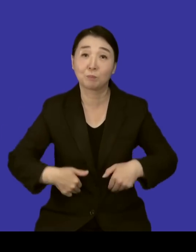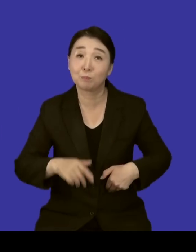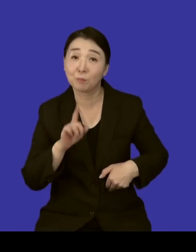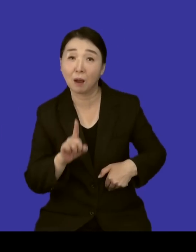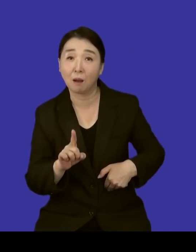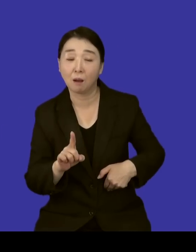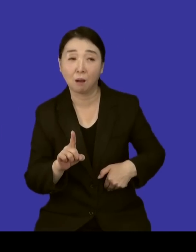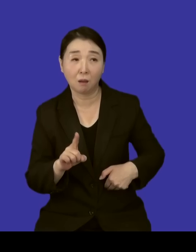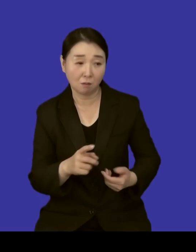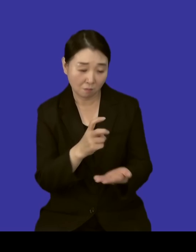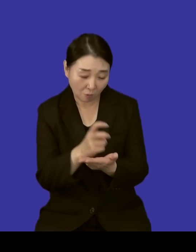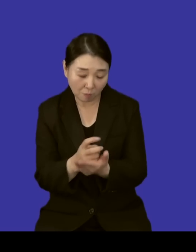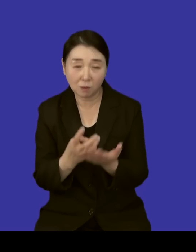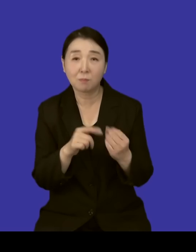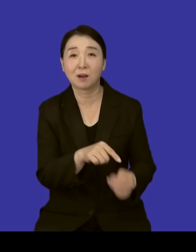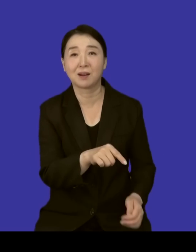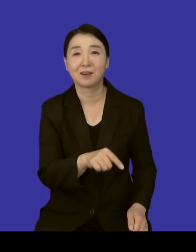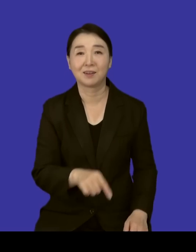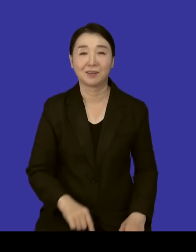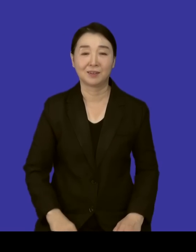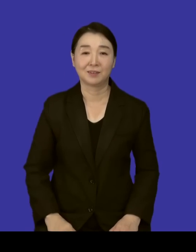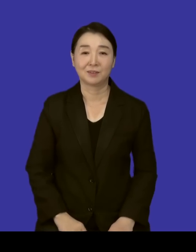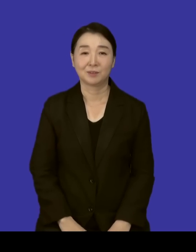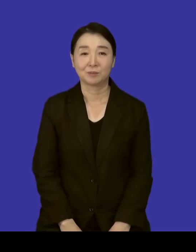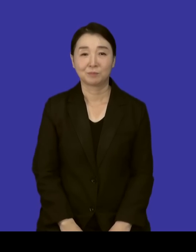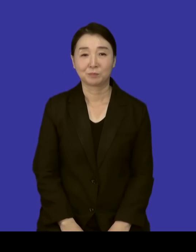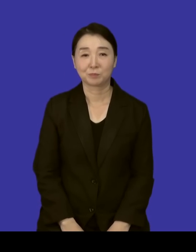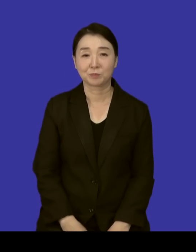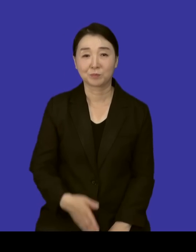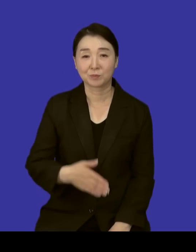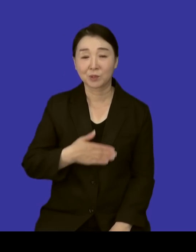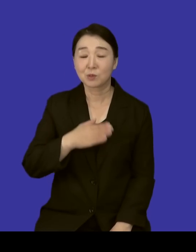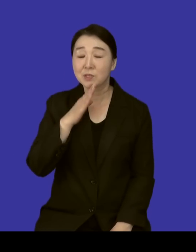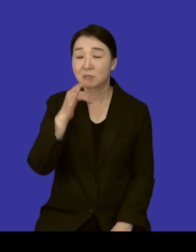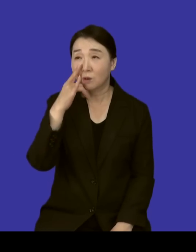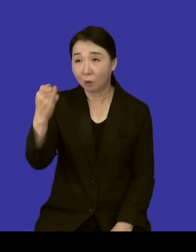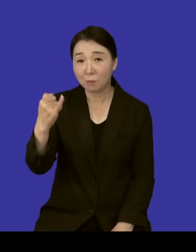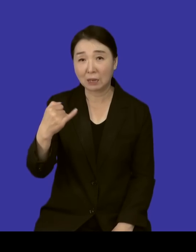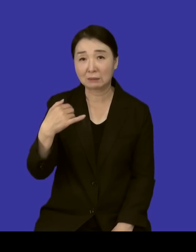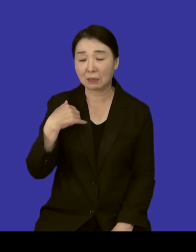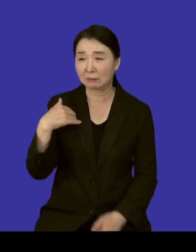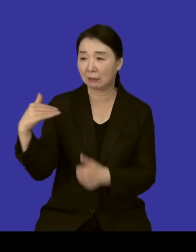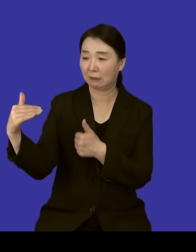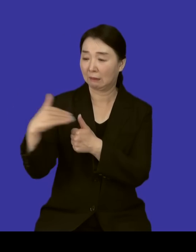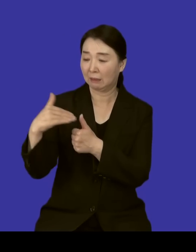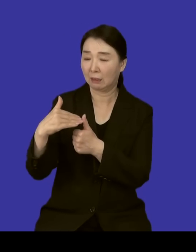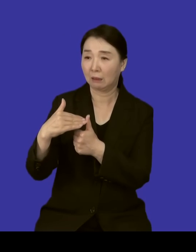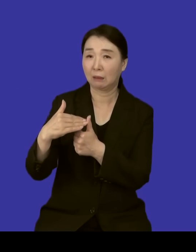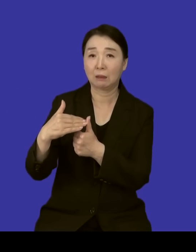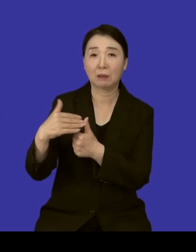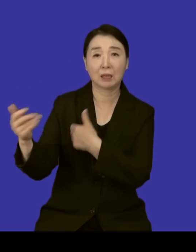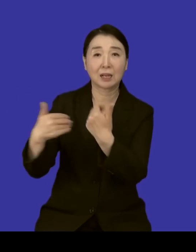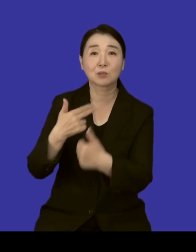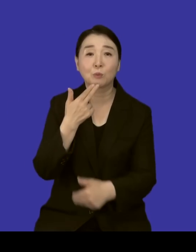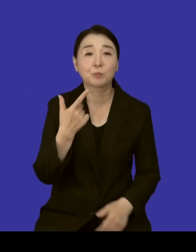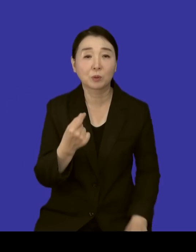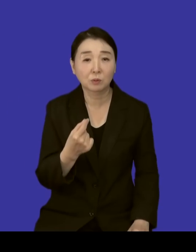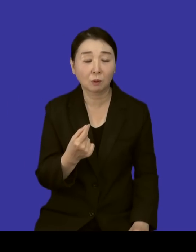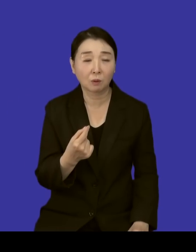뭐 이런 법이 많아요. 그러니까 네네. 저는 우리 친정엄마는 나한테 간섭을 하나도 안 했잖아요. 네네네. 내